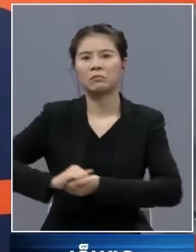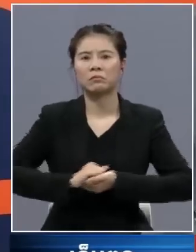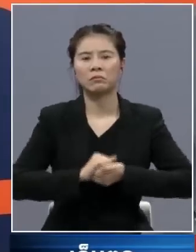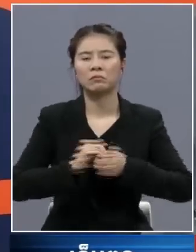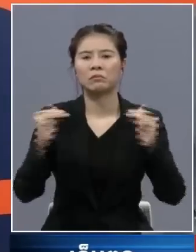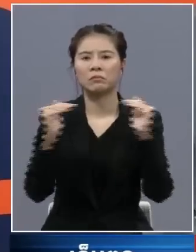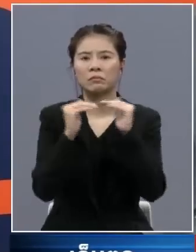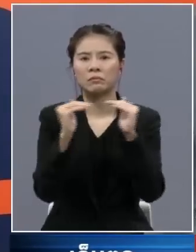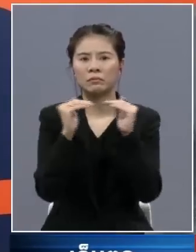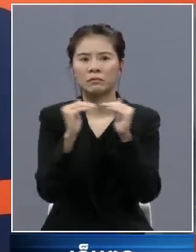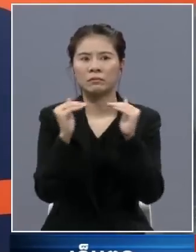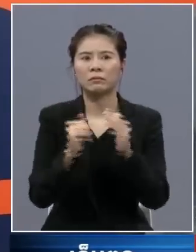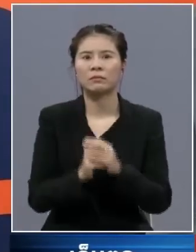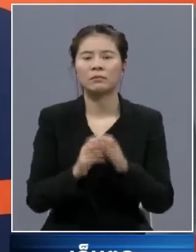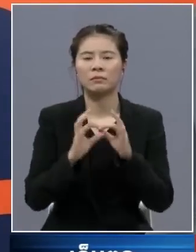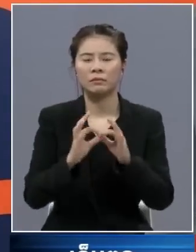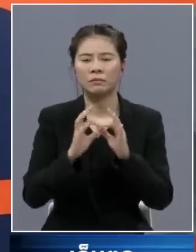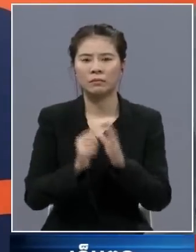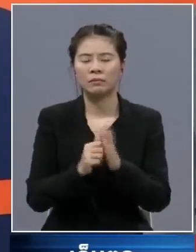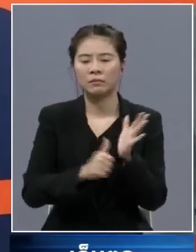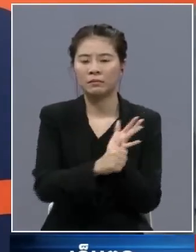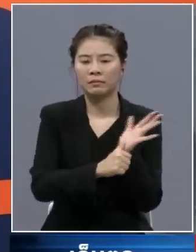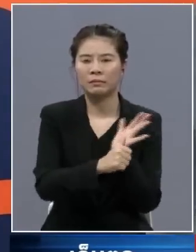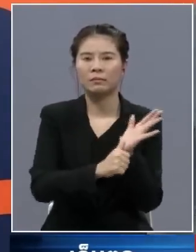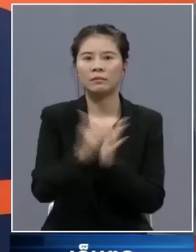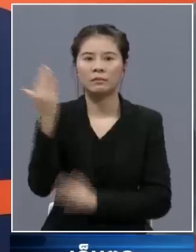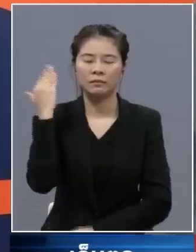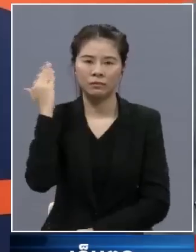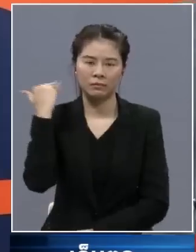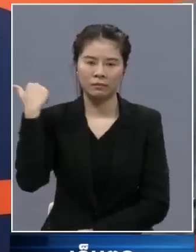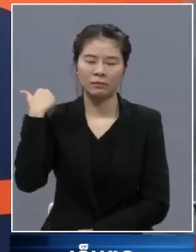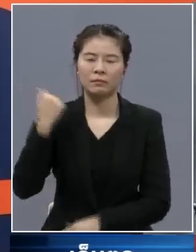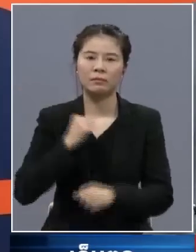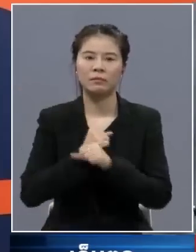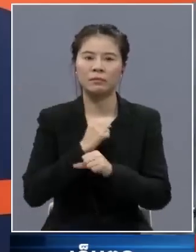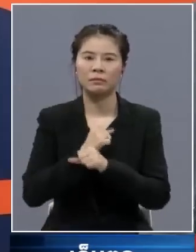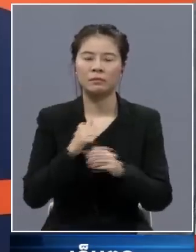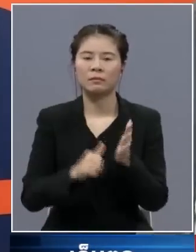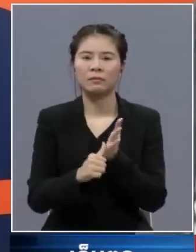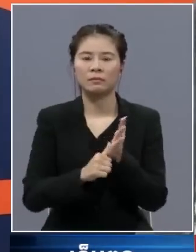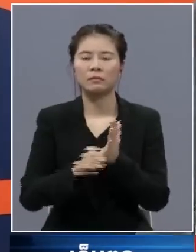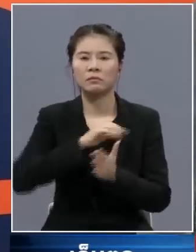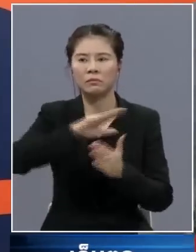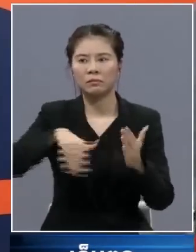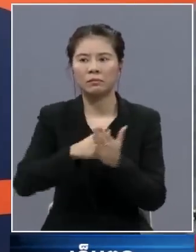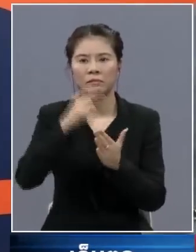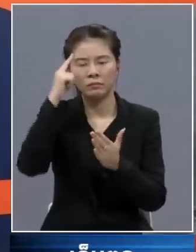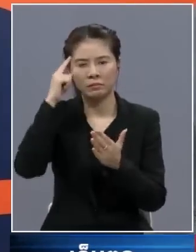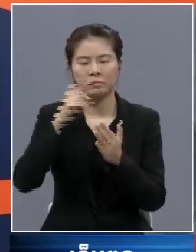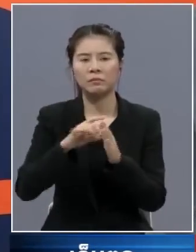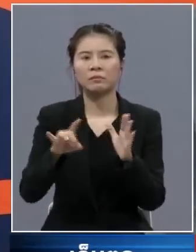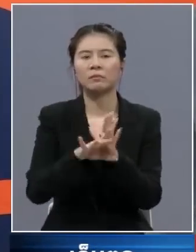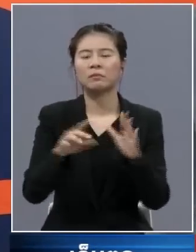แก้กันในถ้อยคำสุดท้ายแต่ในภาพรวมที่ออกมาในวันนั้นเนี่ยมันก็ผ่านพ้นไปได้ดีแล้วทุกคนก็เห็นตรงกันเป็นความเห็นสุดท้ายนะ